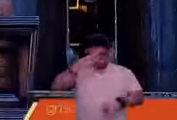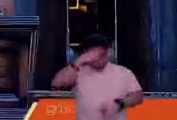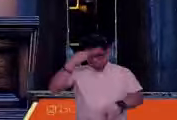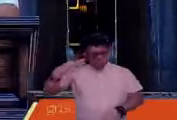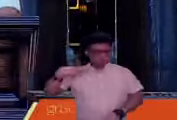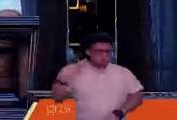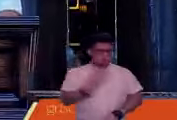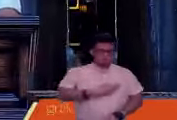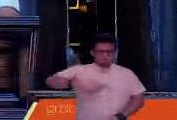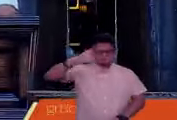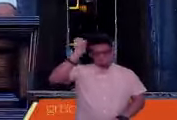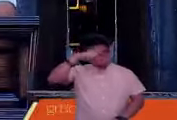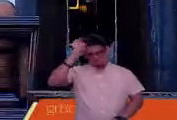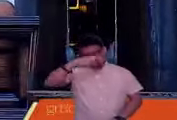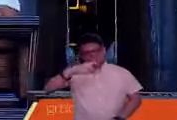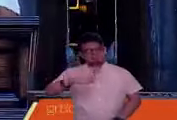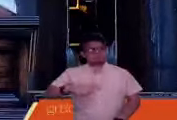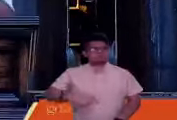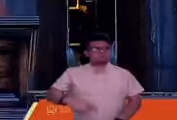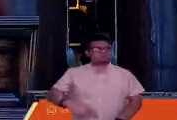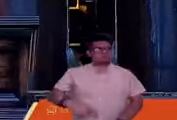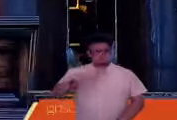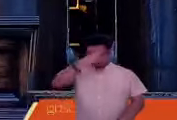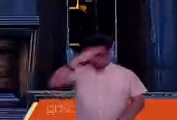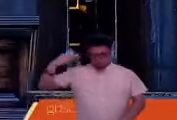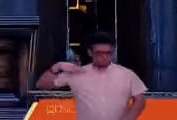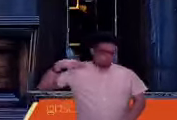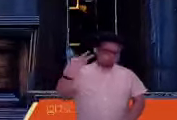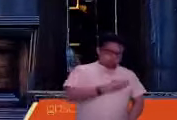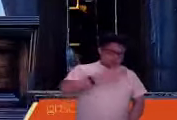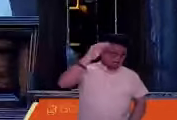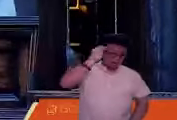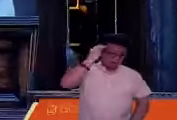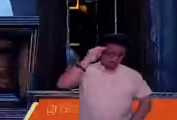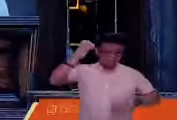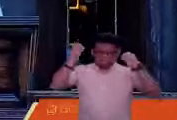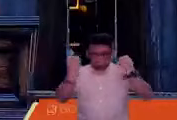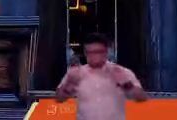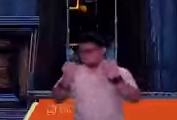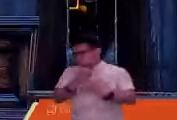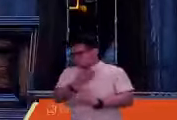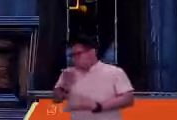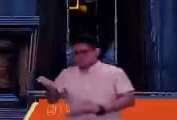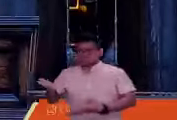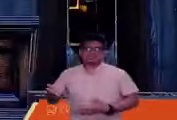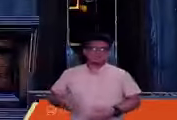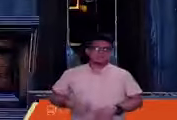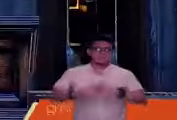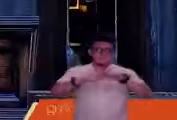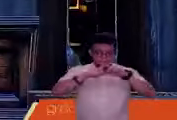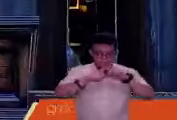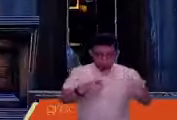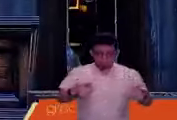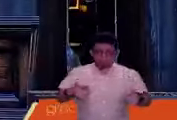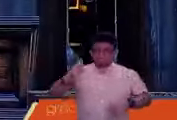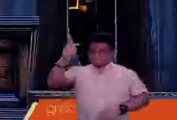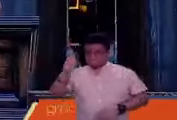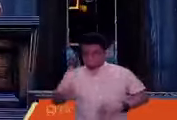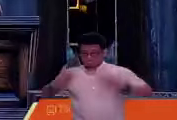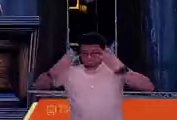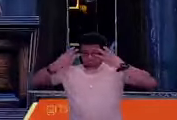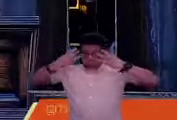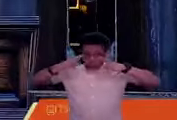are knowledgeable, because we know Bible exposition. Instead, I believe that He looks